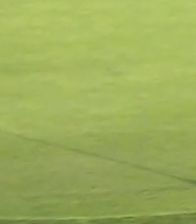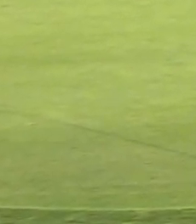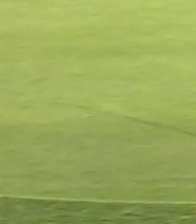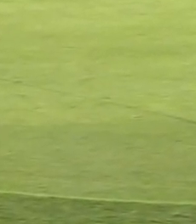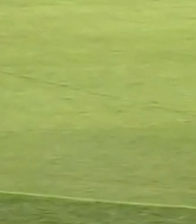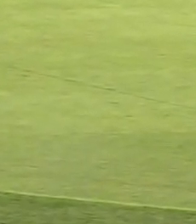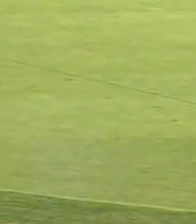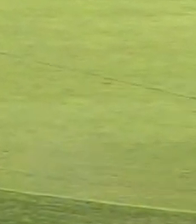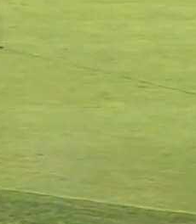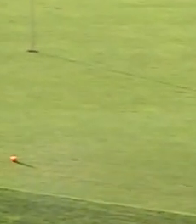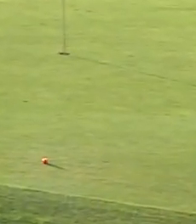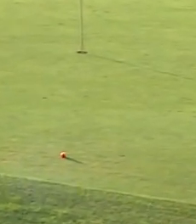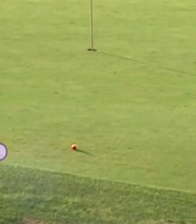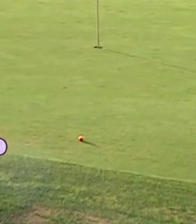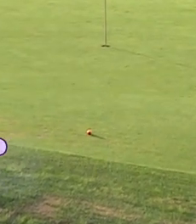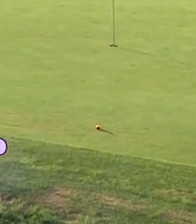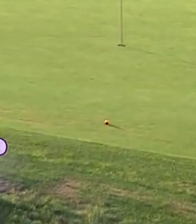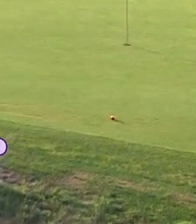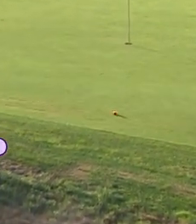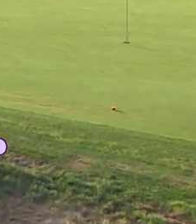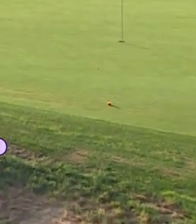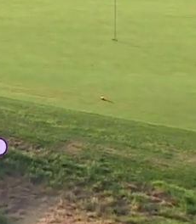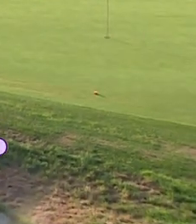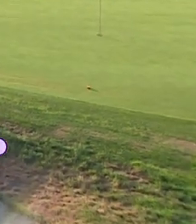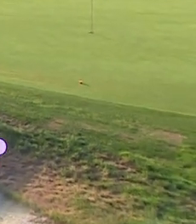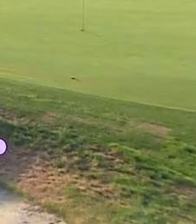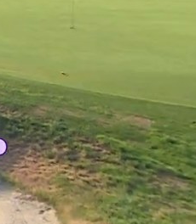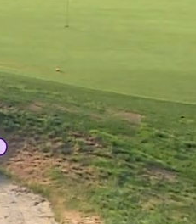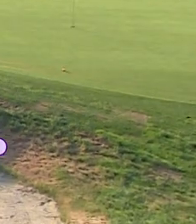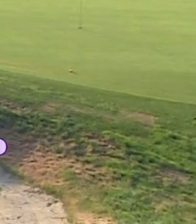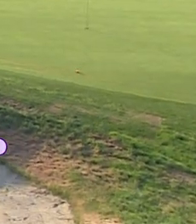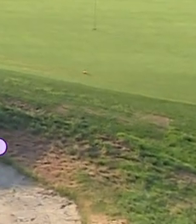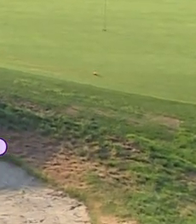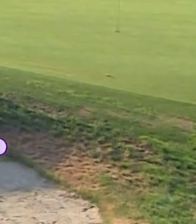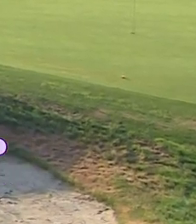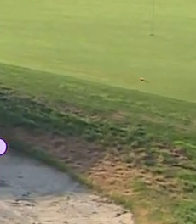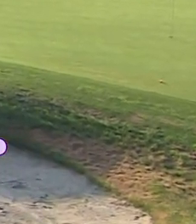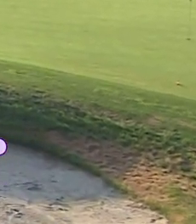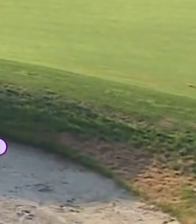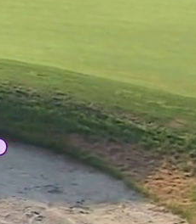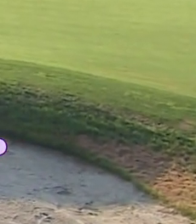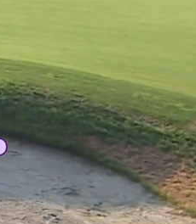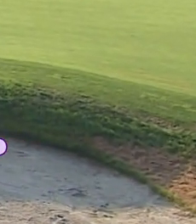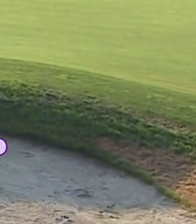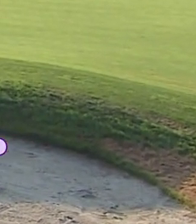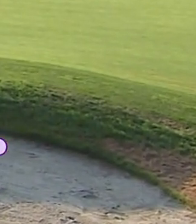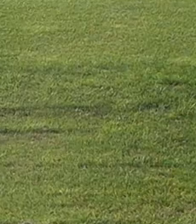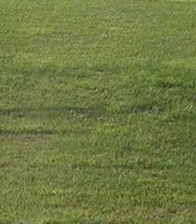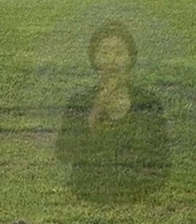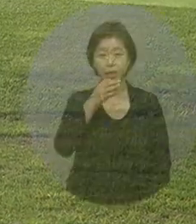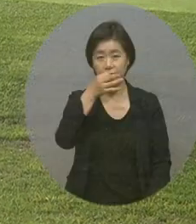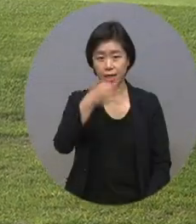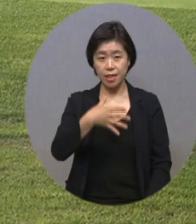오! 오! 아, 힘들다. 화이팅, 화이팅!